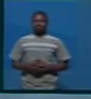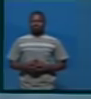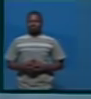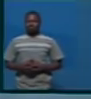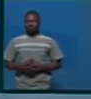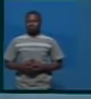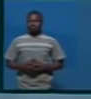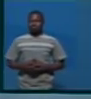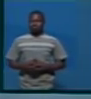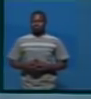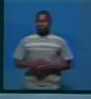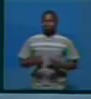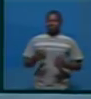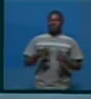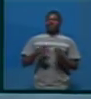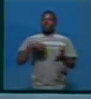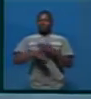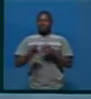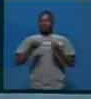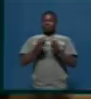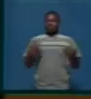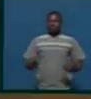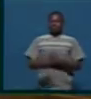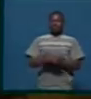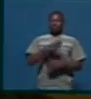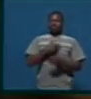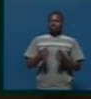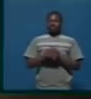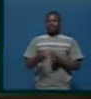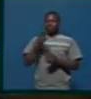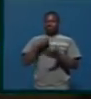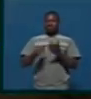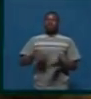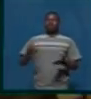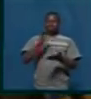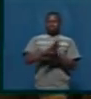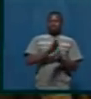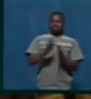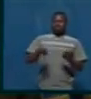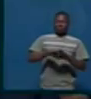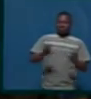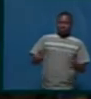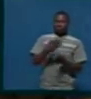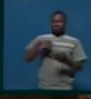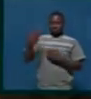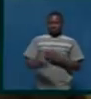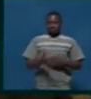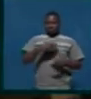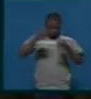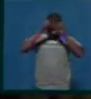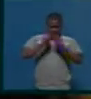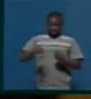À la une de l'actualité, dans cette édition, l'on fait le carnet d'audience du président du FASO à Munich. Une